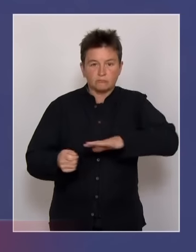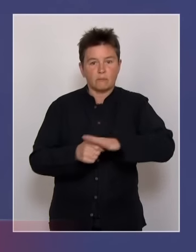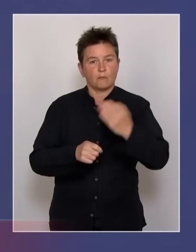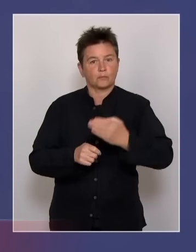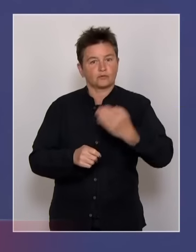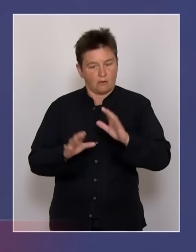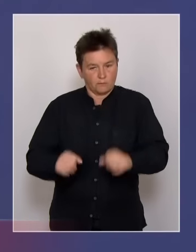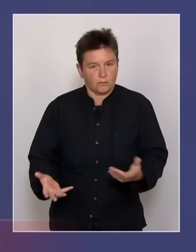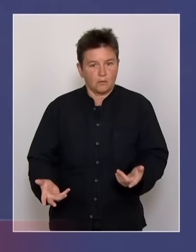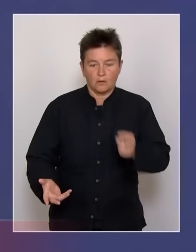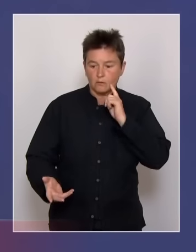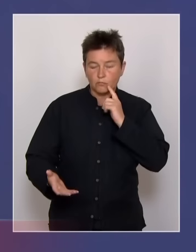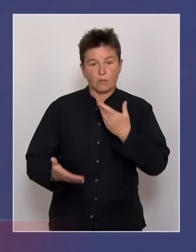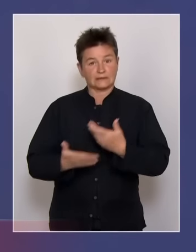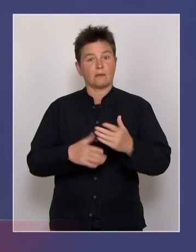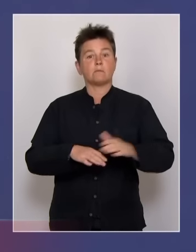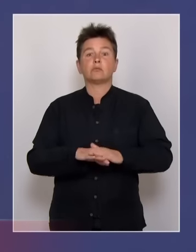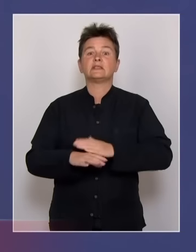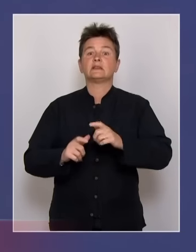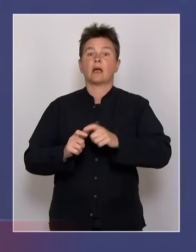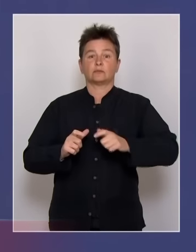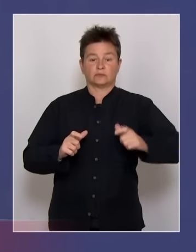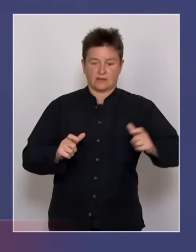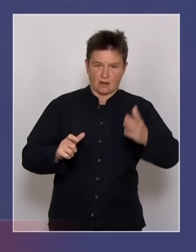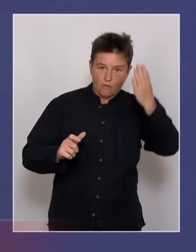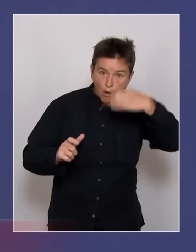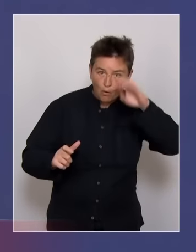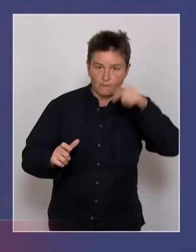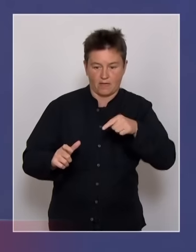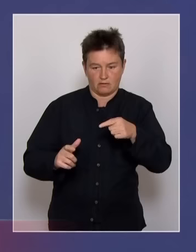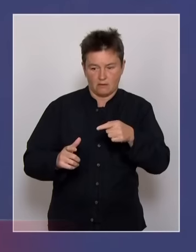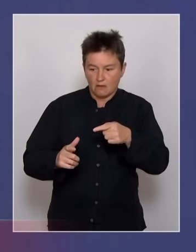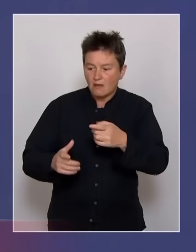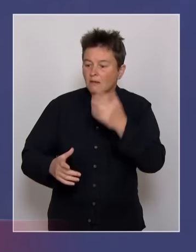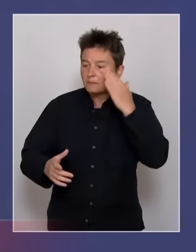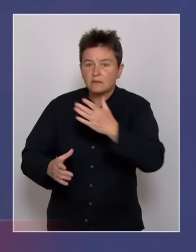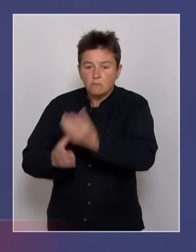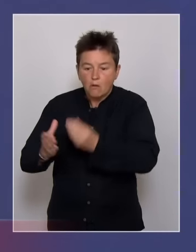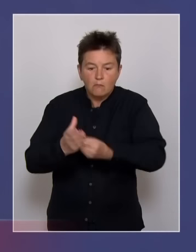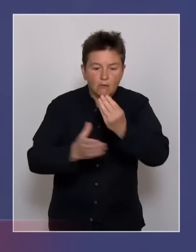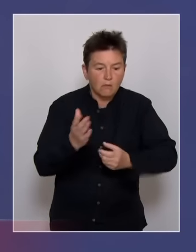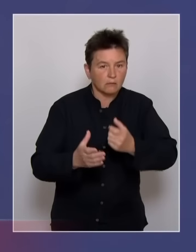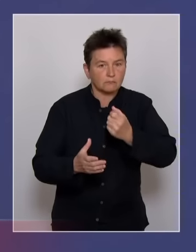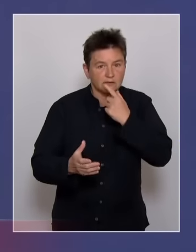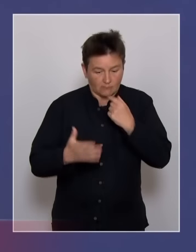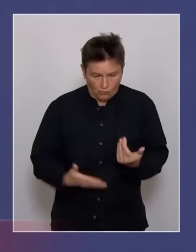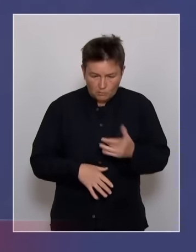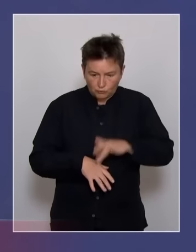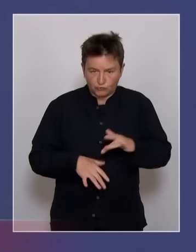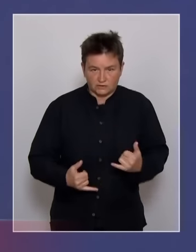compatriotes, parce que c'est cette politique qui seule va nous permettre de répondre aux pénuries de médicaments que nous vivons